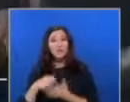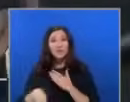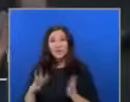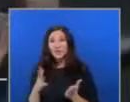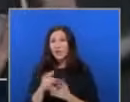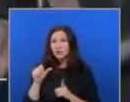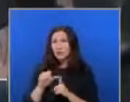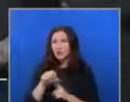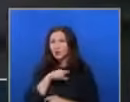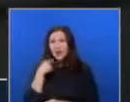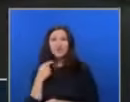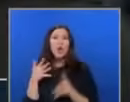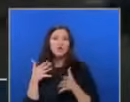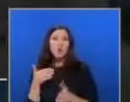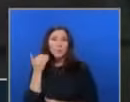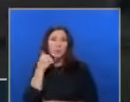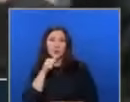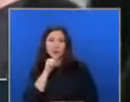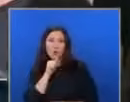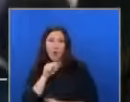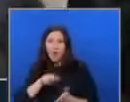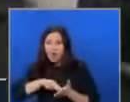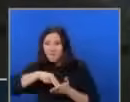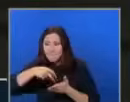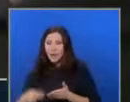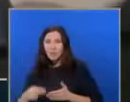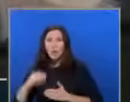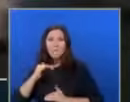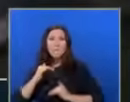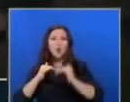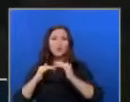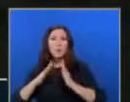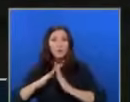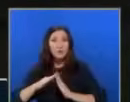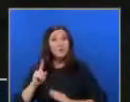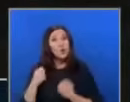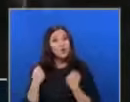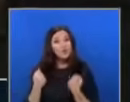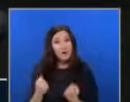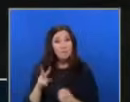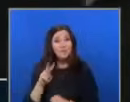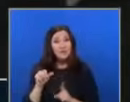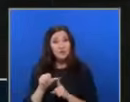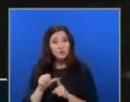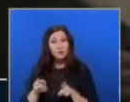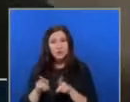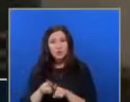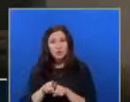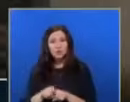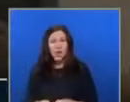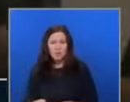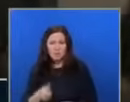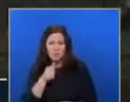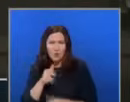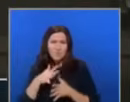на 19 юни жертвата била злоупотребила с алкохол и паднала по стълбите в къщата, в която живее. На 20 юни също изпила